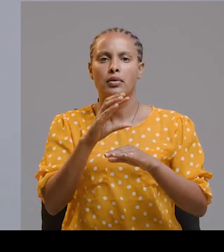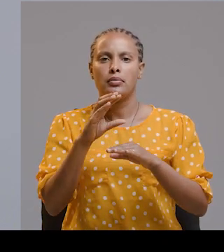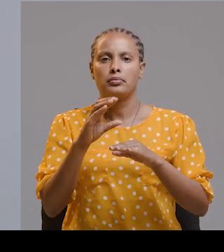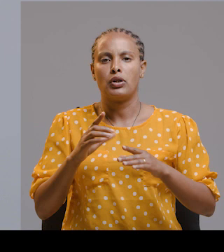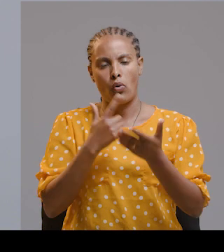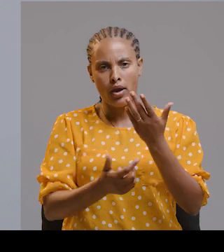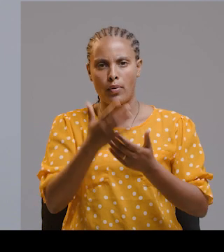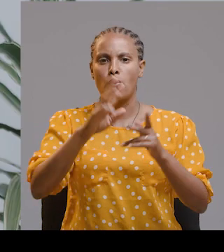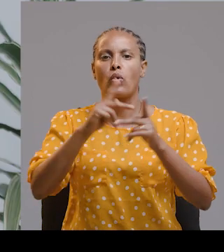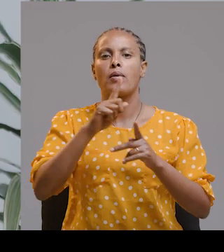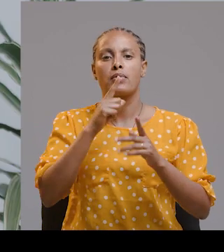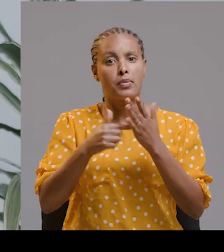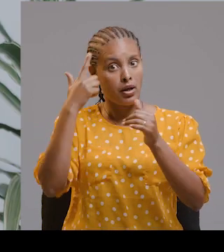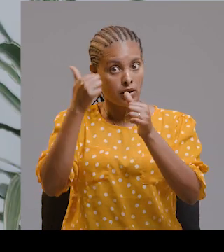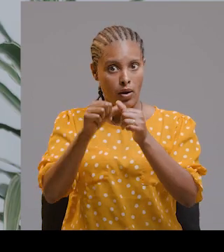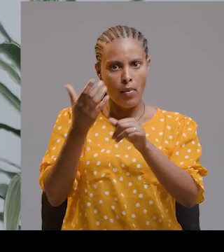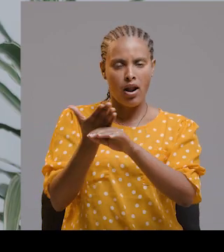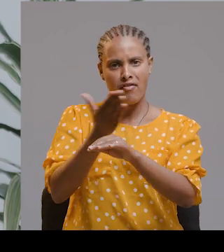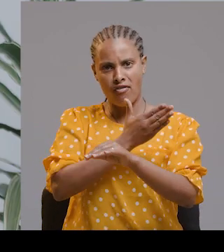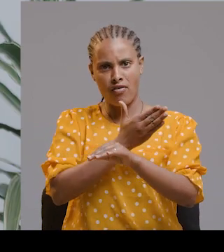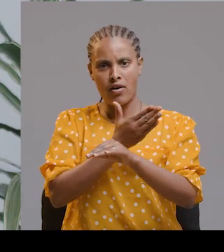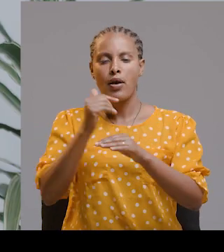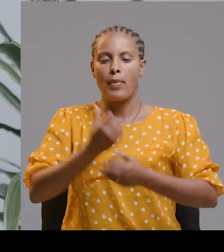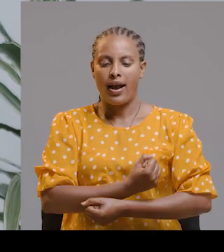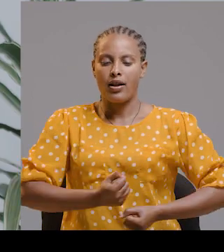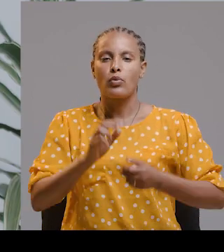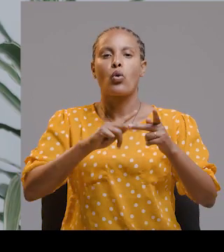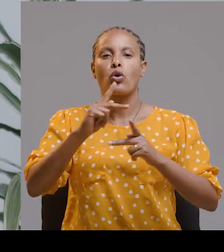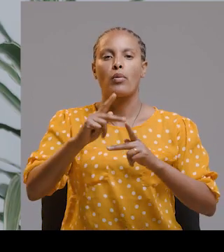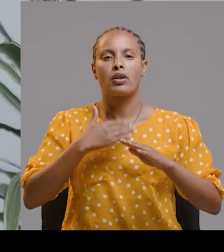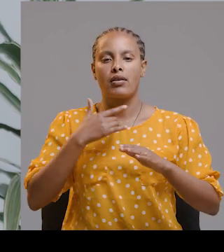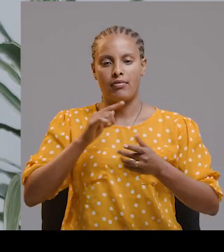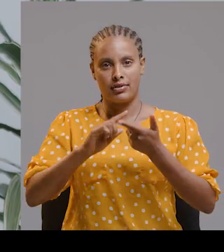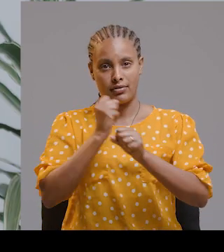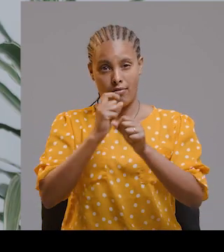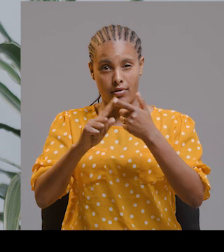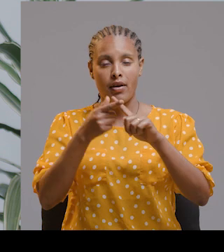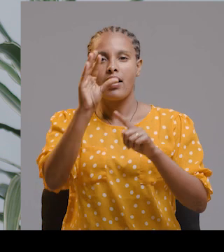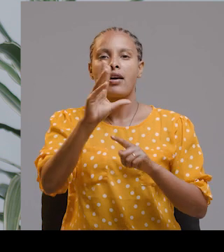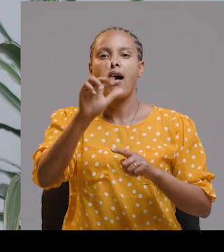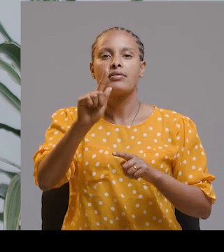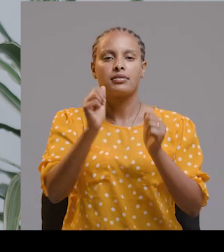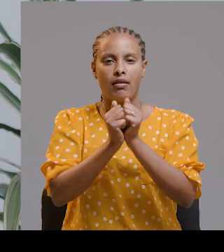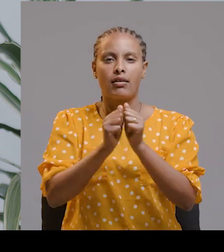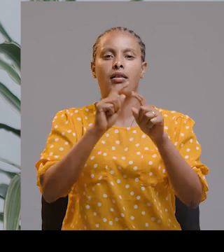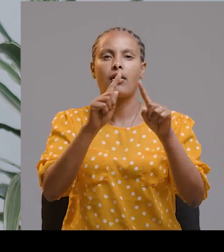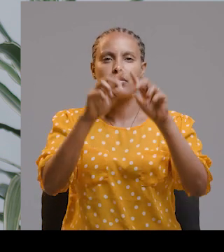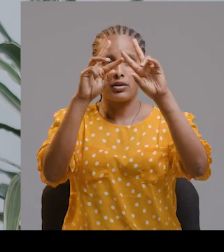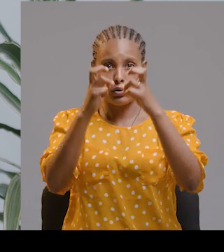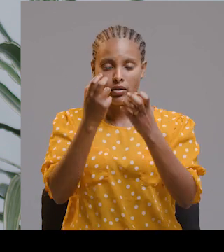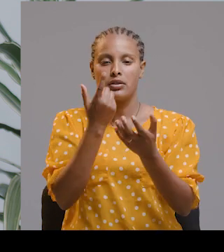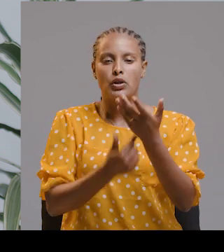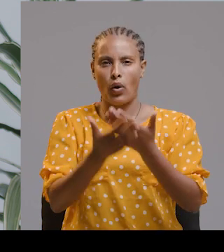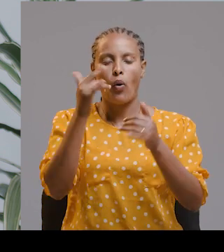من وعیب بد برنامه دم نست اوسو بالا هود یه مک انت برنامهش لای که ول در وای که هیرانگا یه تلای یورس گوده چن یه